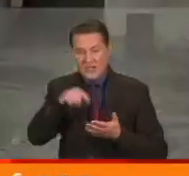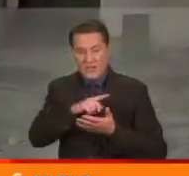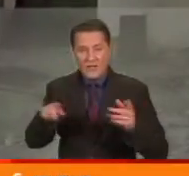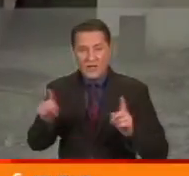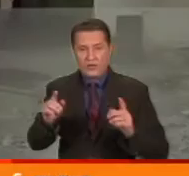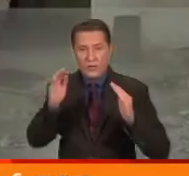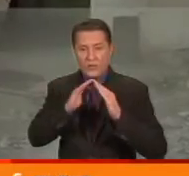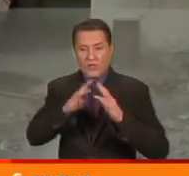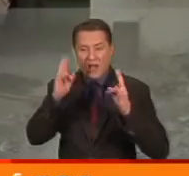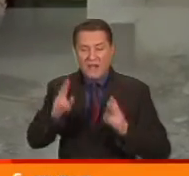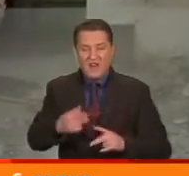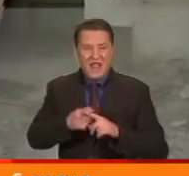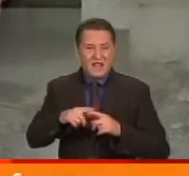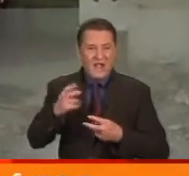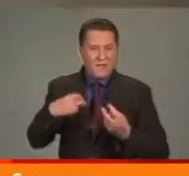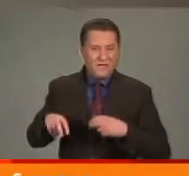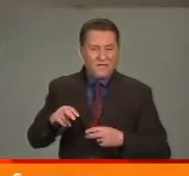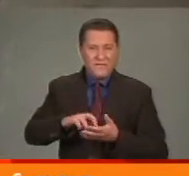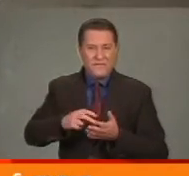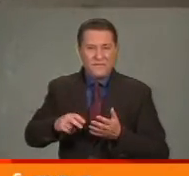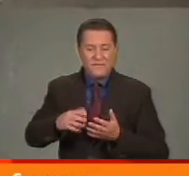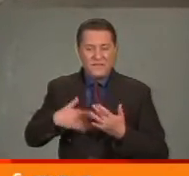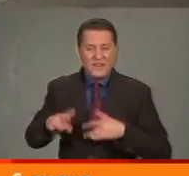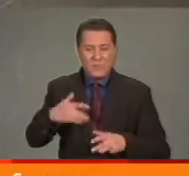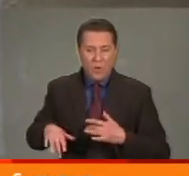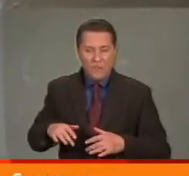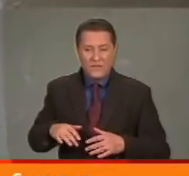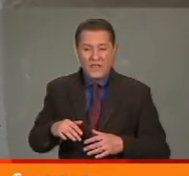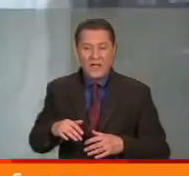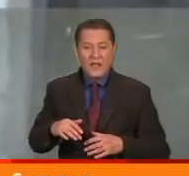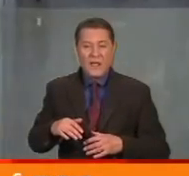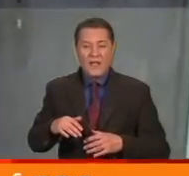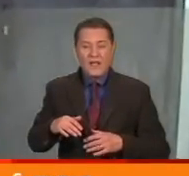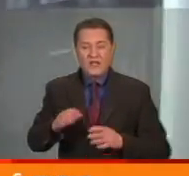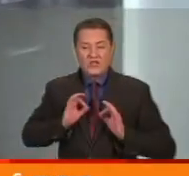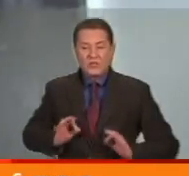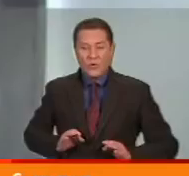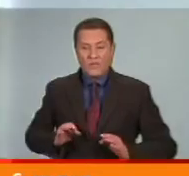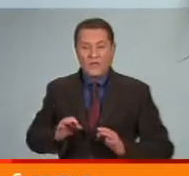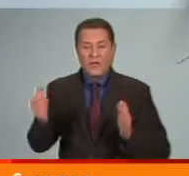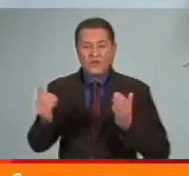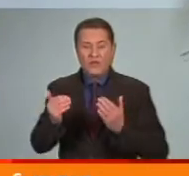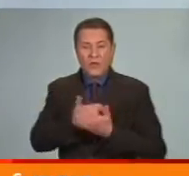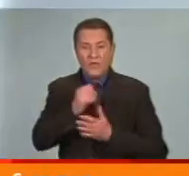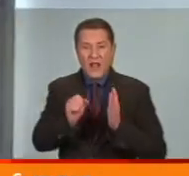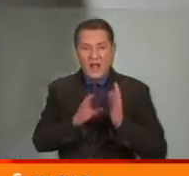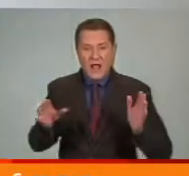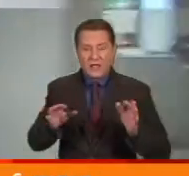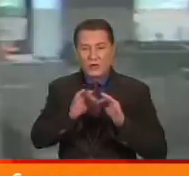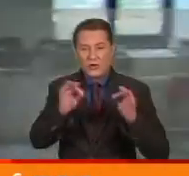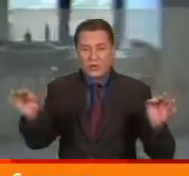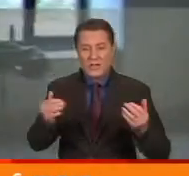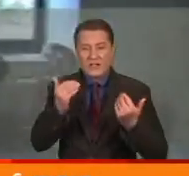то відмовки чиновників, бо стіни зміцнені, на стелі залізні балки, а скрізь нові електродроти. Хоч сьогодні пускай